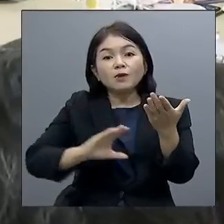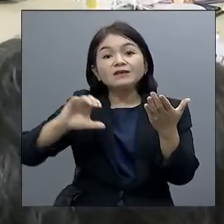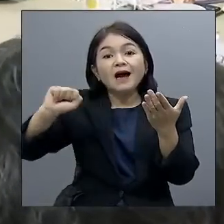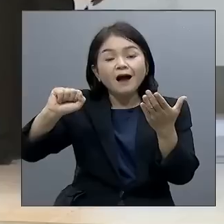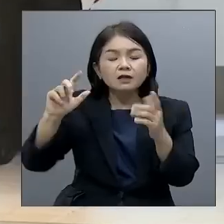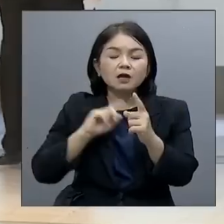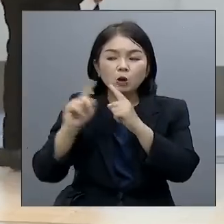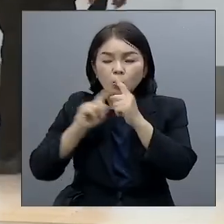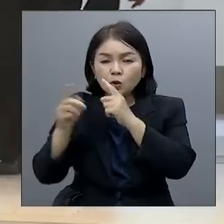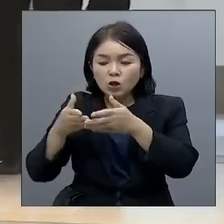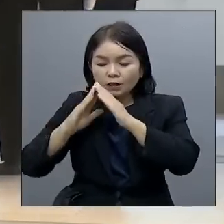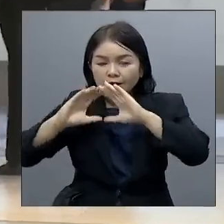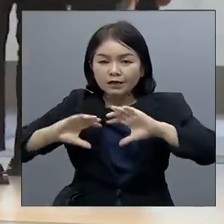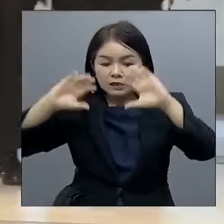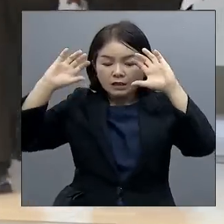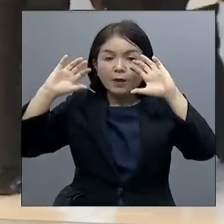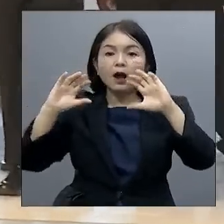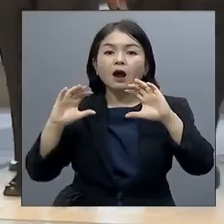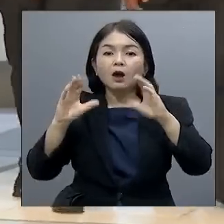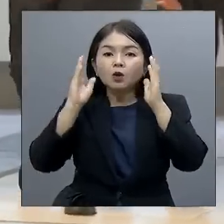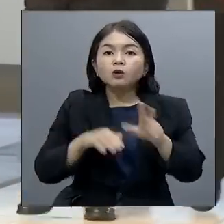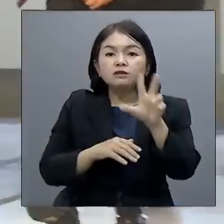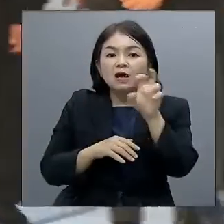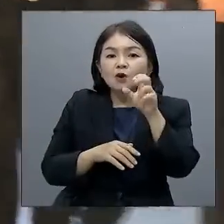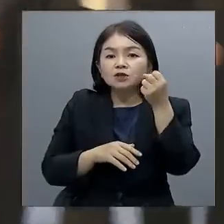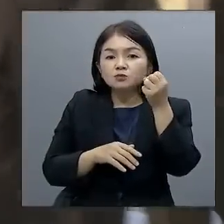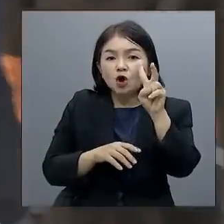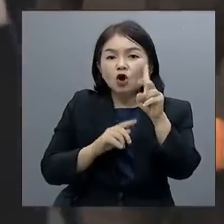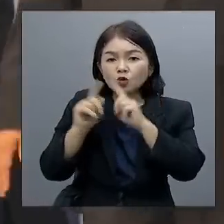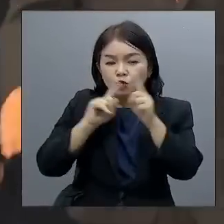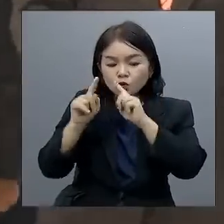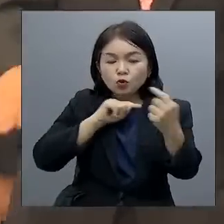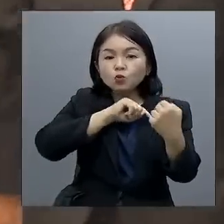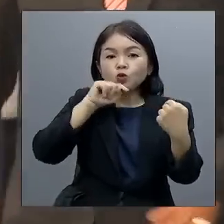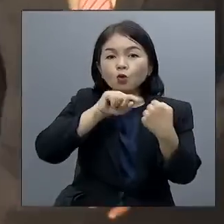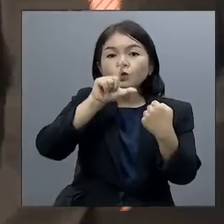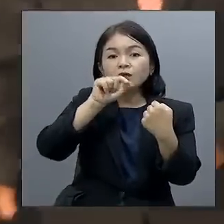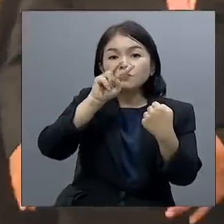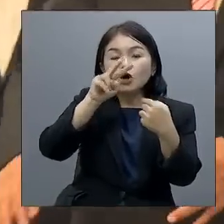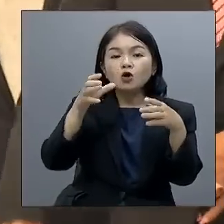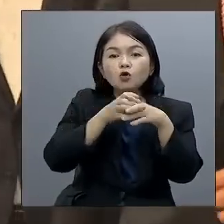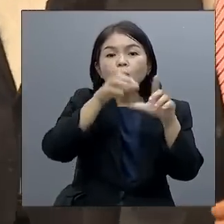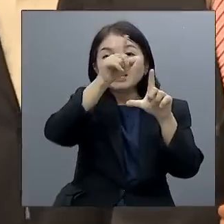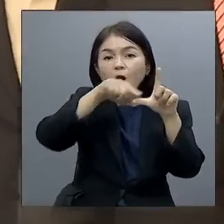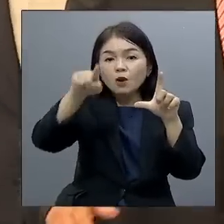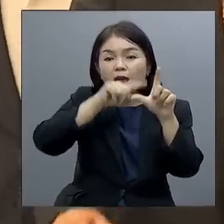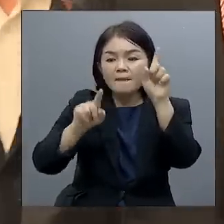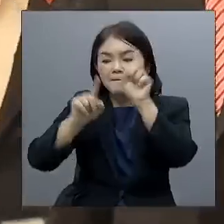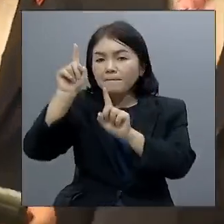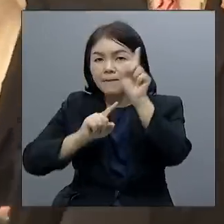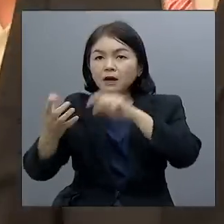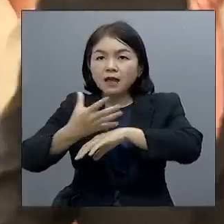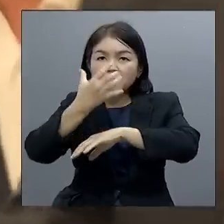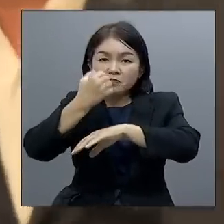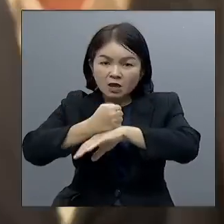ร่วมกันจัดตั้งรัฐบาล 312เสียงนั้นหารือกัน 22มิถุนายนที่พัก 9ไกลนะคะเป็นการประเมินทิศทางการเมือง